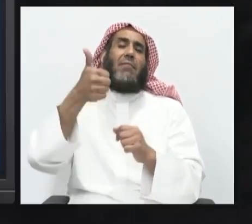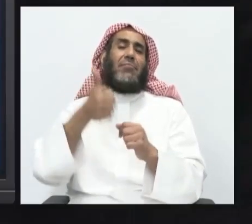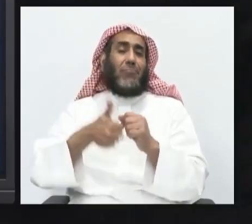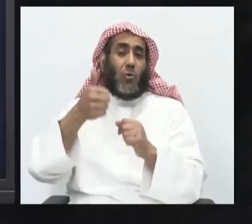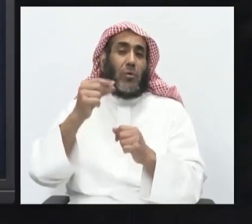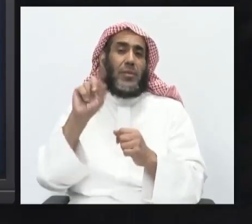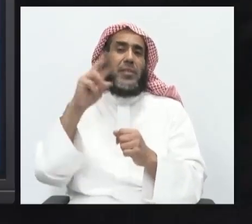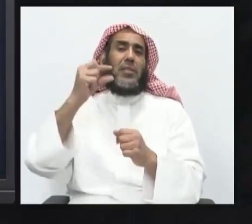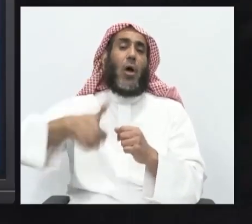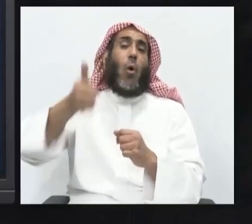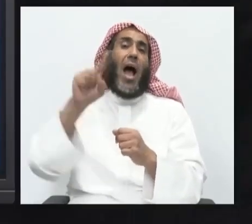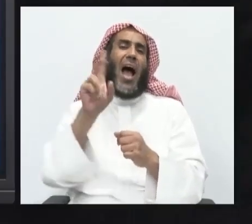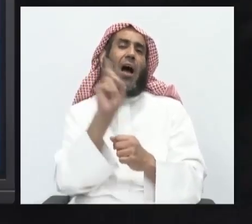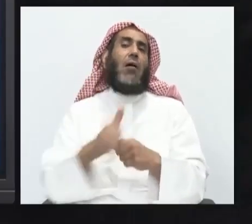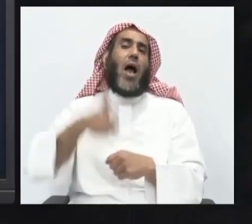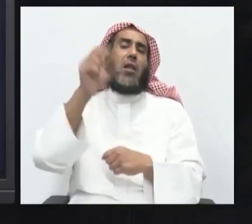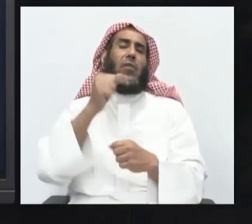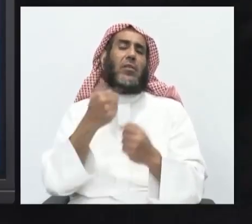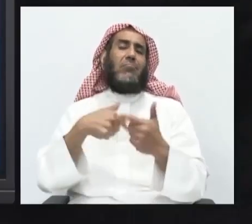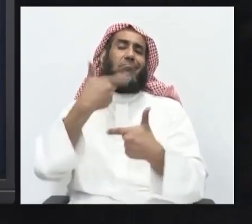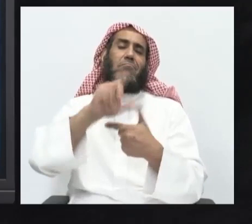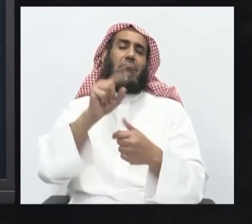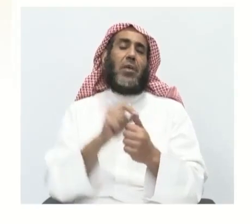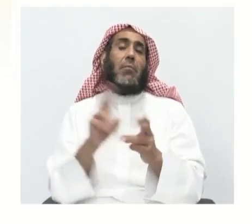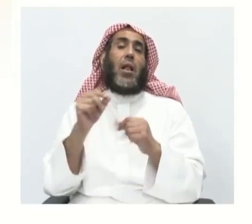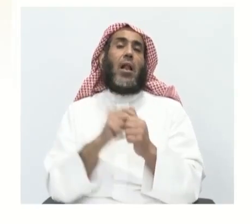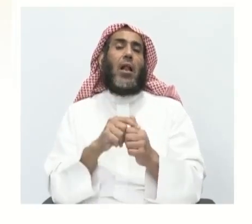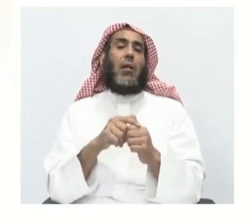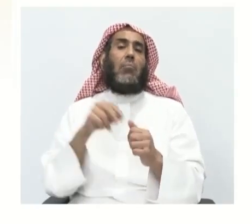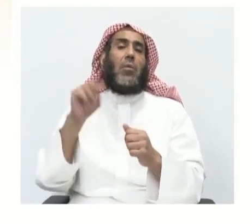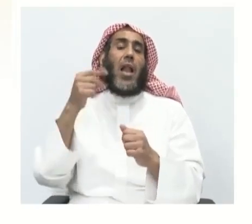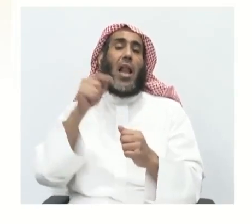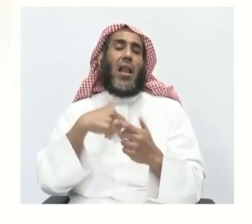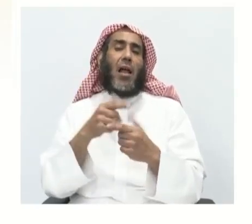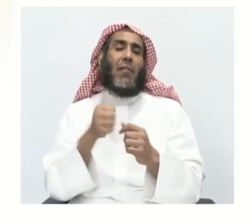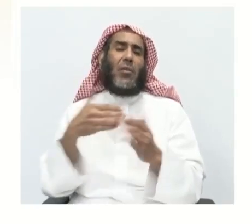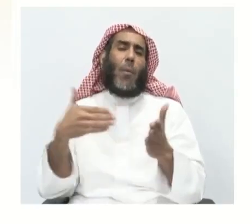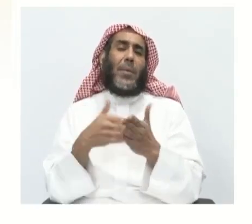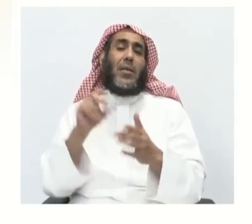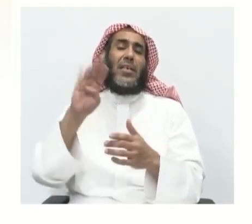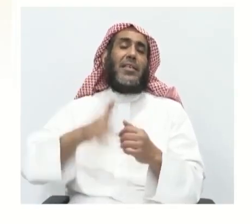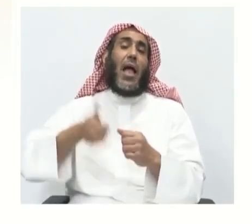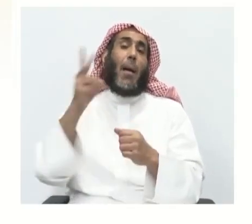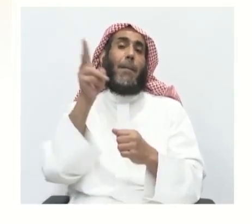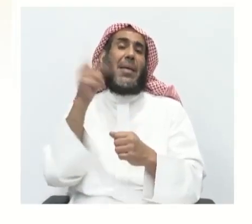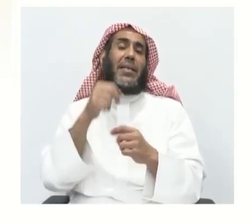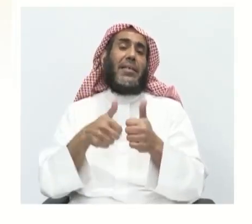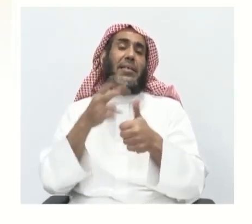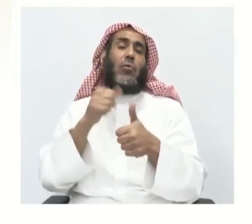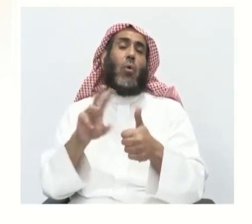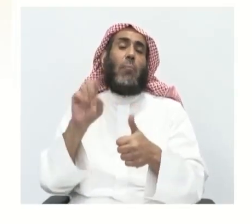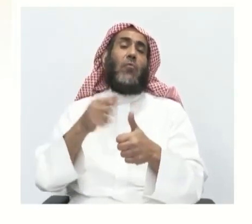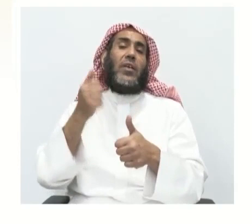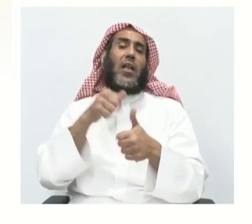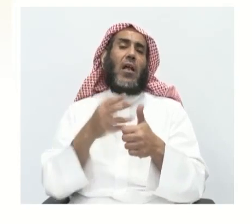همزه وقبلها الف فلا تاتي الف بعد الهمزه المثال الثالث لحقت هنا الف التنوين كتابا ومفيدا لماذا لان اخرها